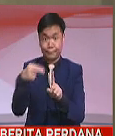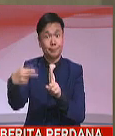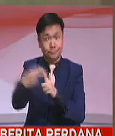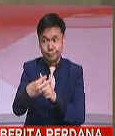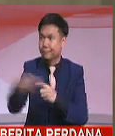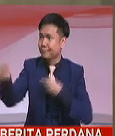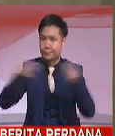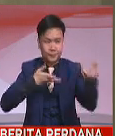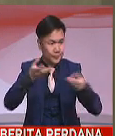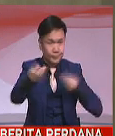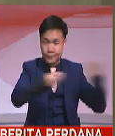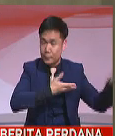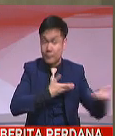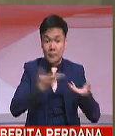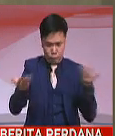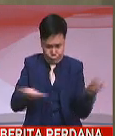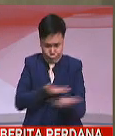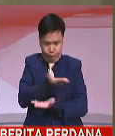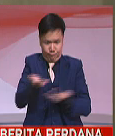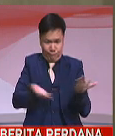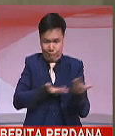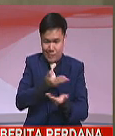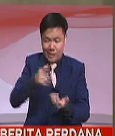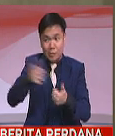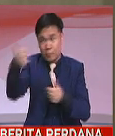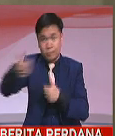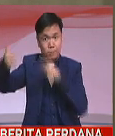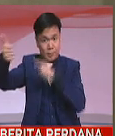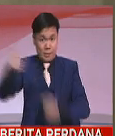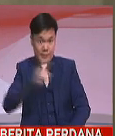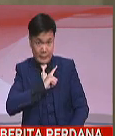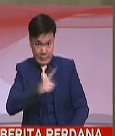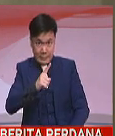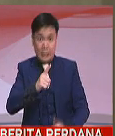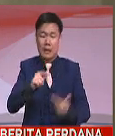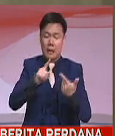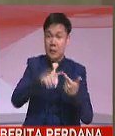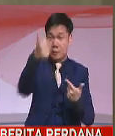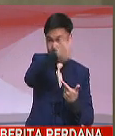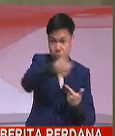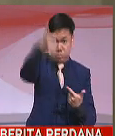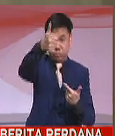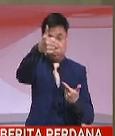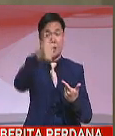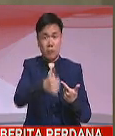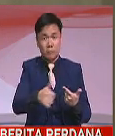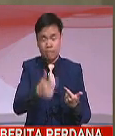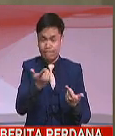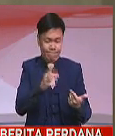oleh pihak ahli-ahli agamawan kita dan badan berautoriti dalam isu ini